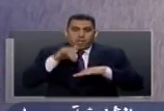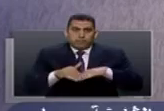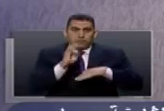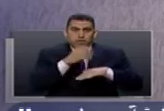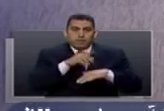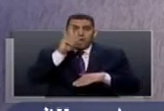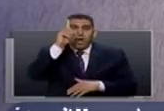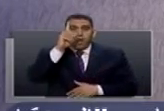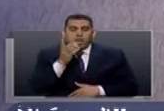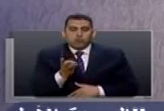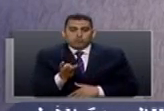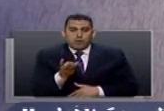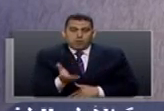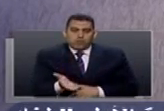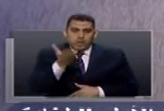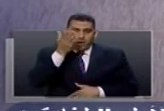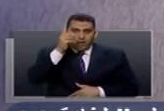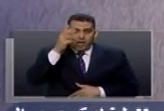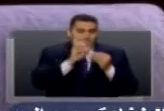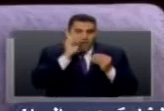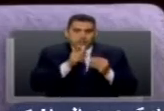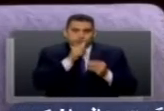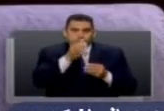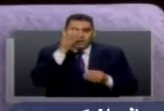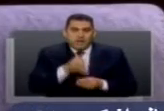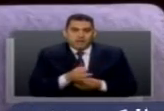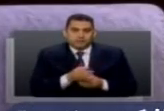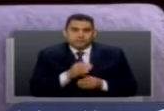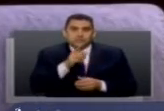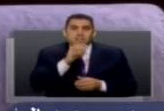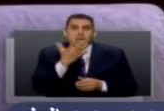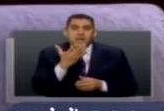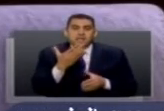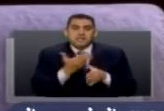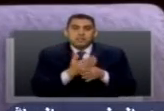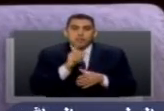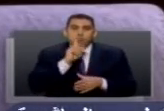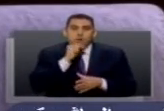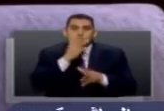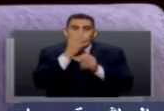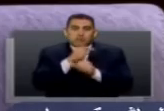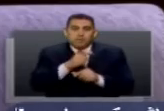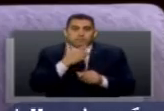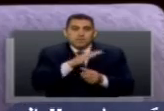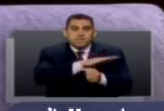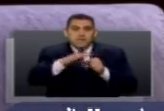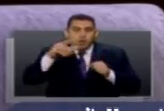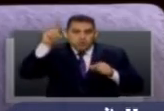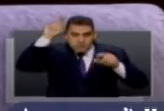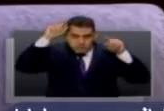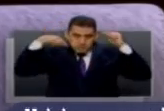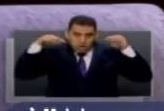الله سبحانه وتعالى لن يضيع هذا الرجل ليه نبي عليه الصلاه والسلام قتل يهود بنو قريظه